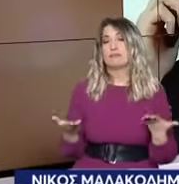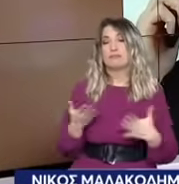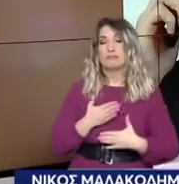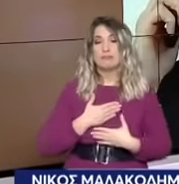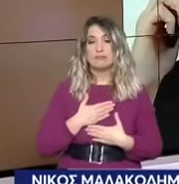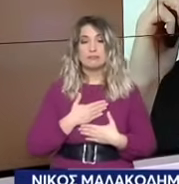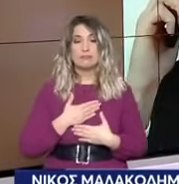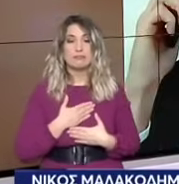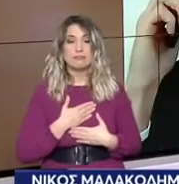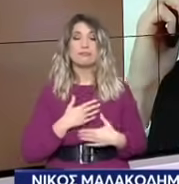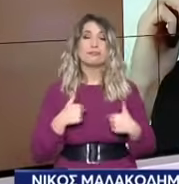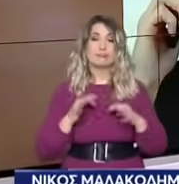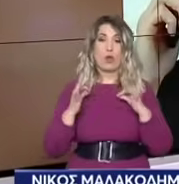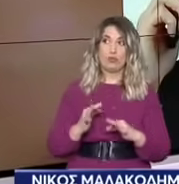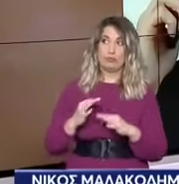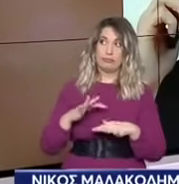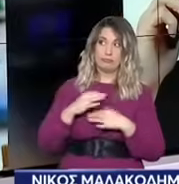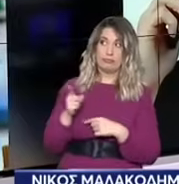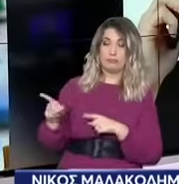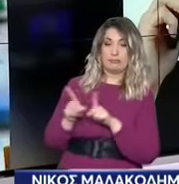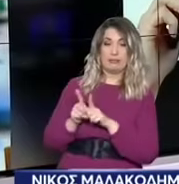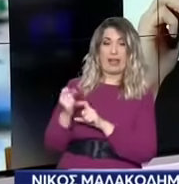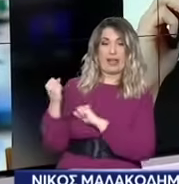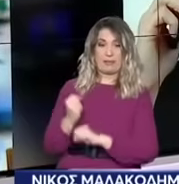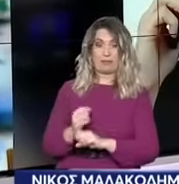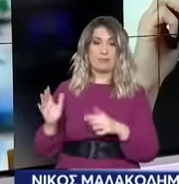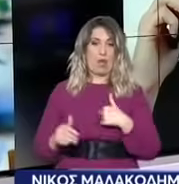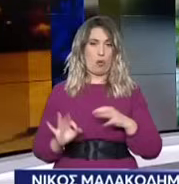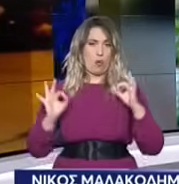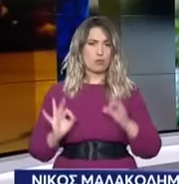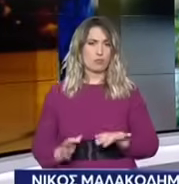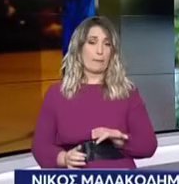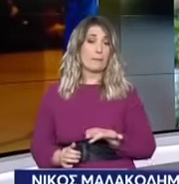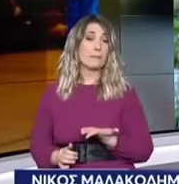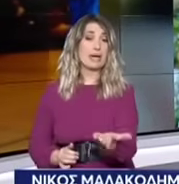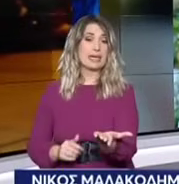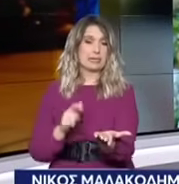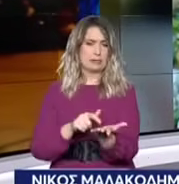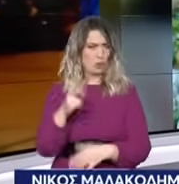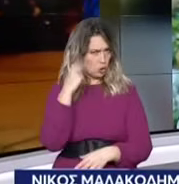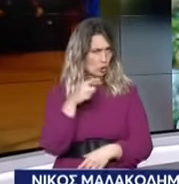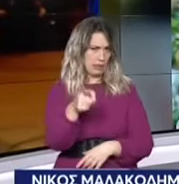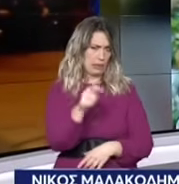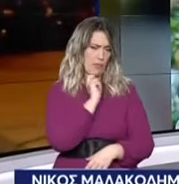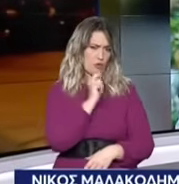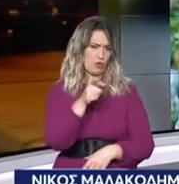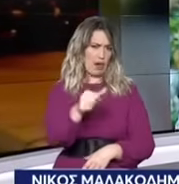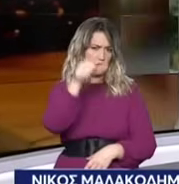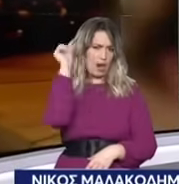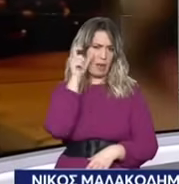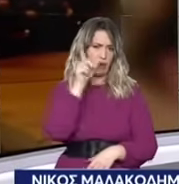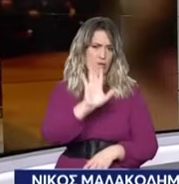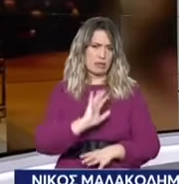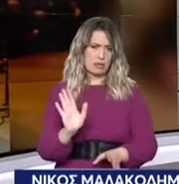από αδερφός της Δήμητρας, εμφανίζομαι και σαν μηνυτής. Δεν ξέρω αν το γνωρίζει ο κύριος Λαμπρόπουλος που έχει δει σίγουρα την κατάθεση. Mm-hmm. Εκτός από μηνυτής